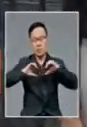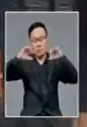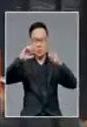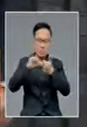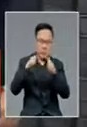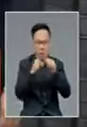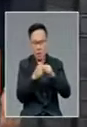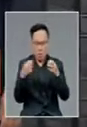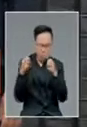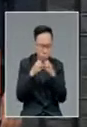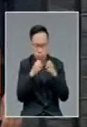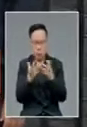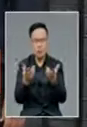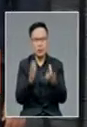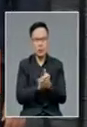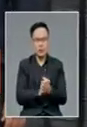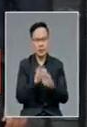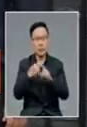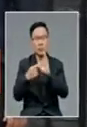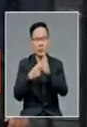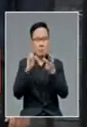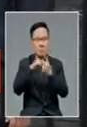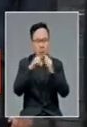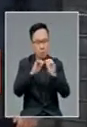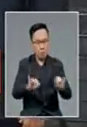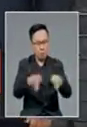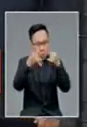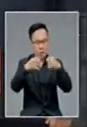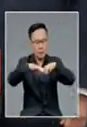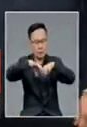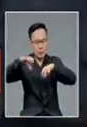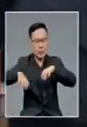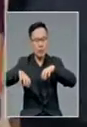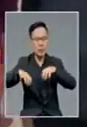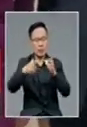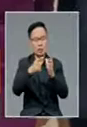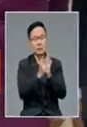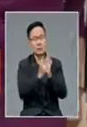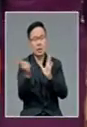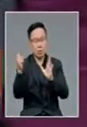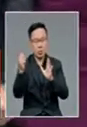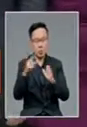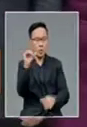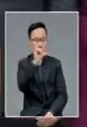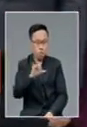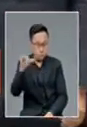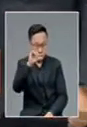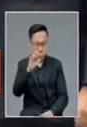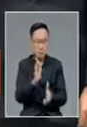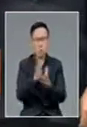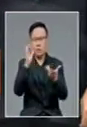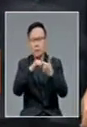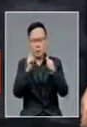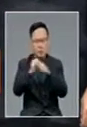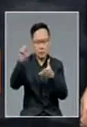ผชิญปัญหารุมเร้าหลายเรื่องเลยทั้งเรื่องความขัดแย้งจากการแยกตัวจากสหภาพยุโรปแล้วก็เรื่องอื้อฉาวต่างๆนับตั้งแต่ช